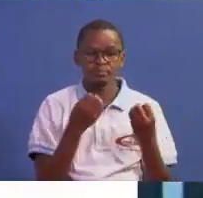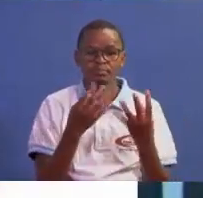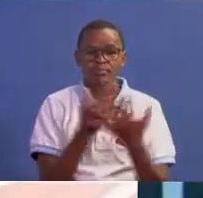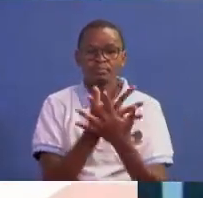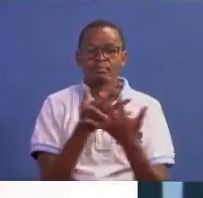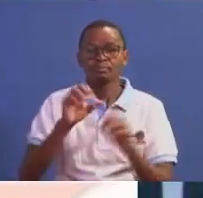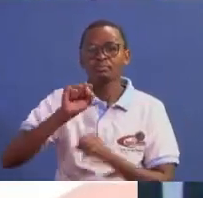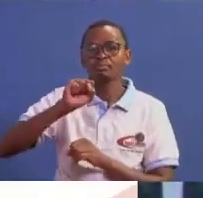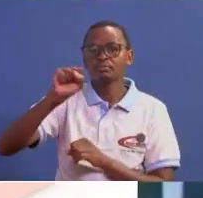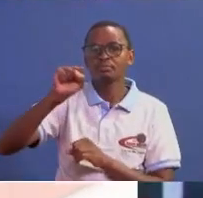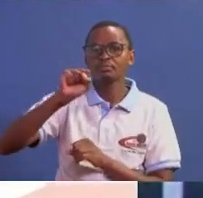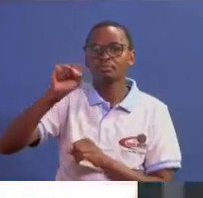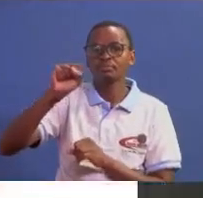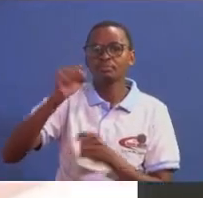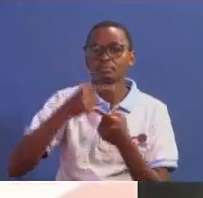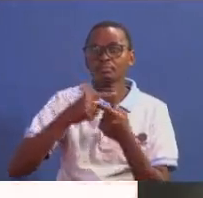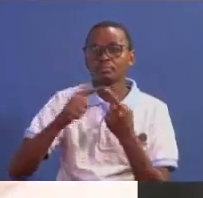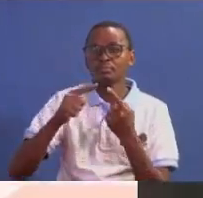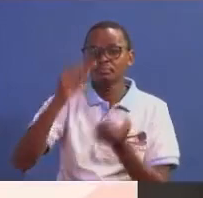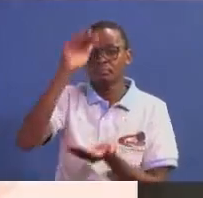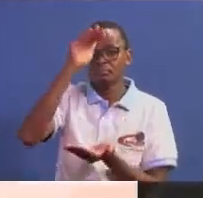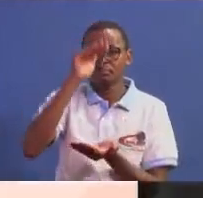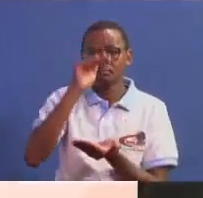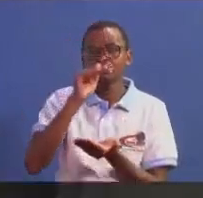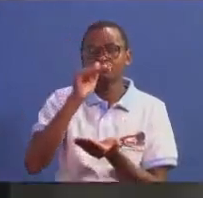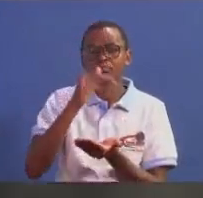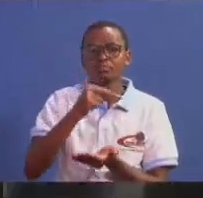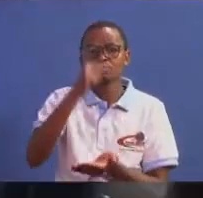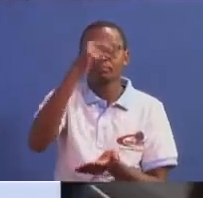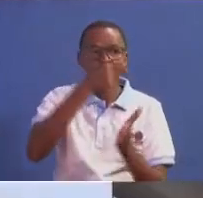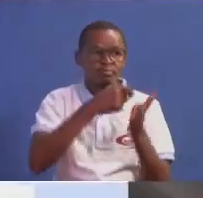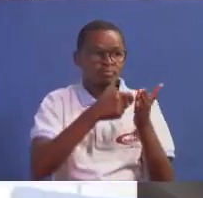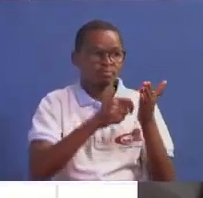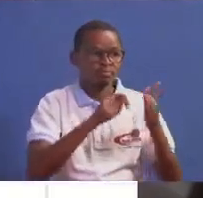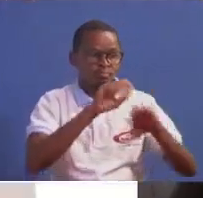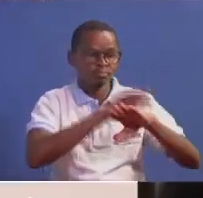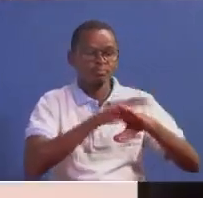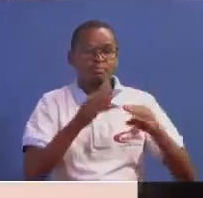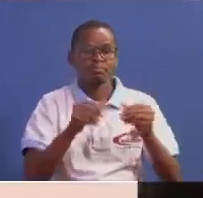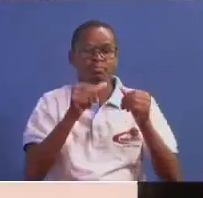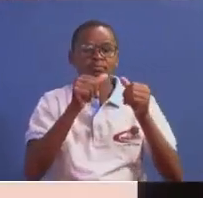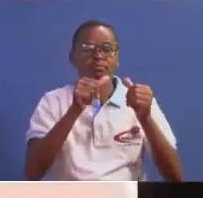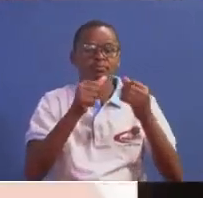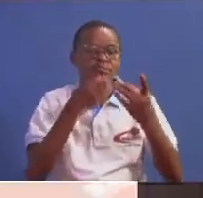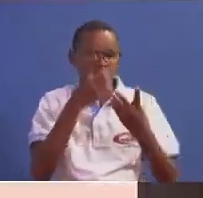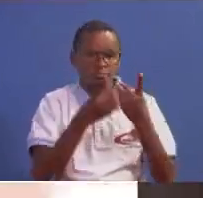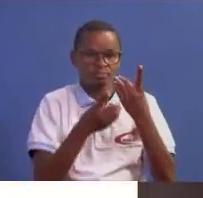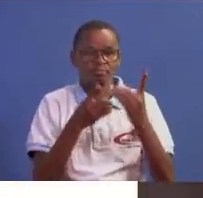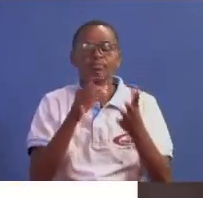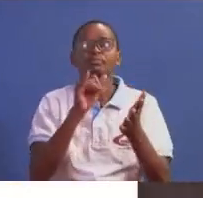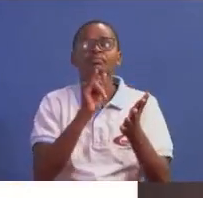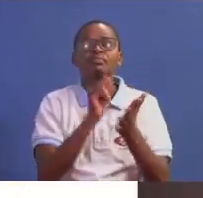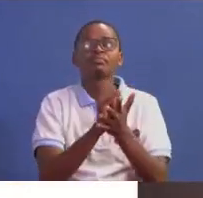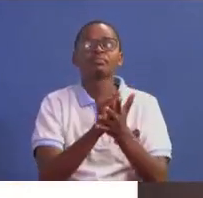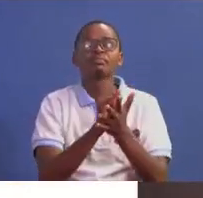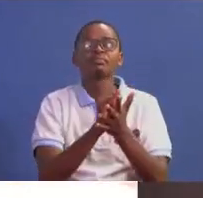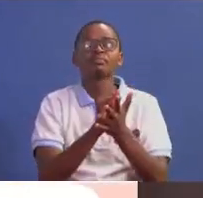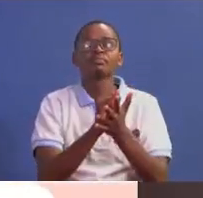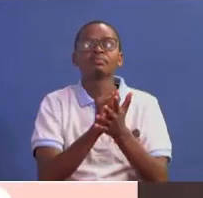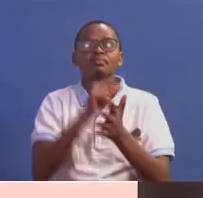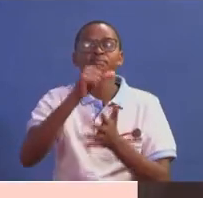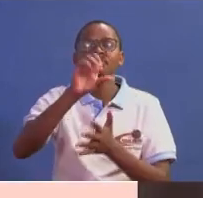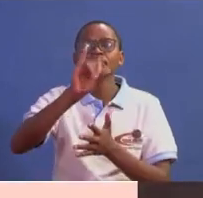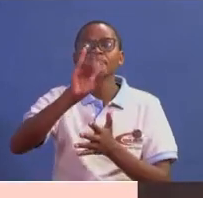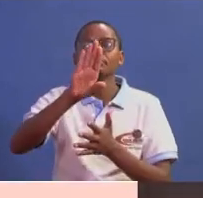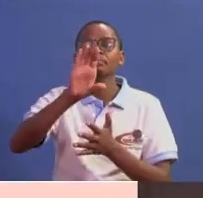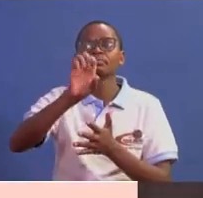masuala mengi ya kisiasa, ila swala la kupunguzwa kwa gharama ya maisha lilikosa kupata suluhu katika mazungumzo haya. Gibson